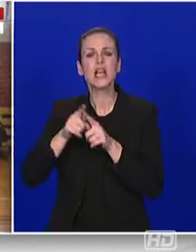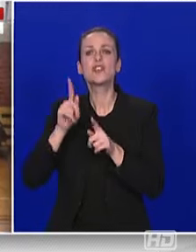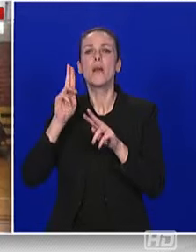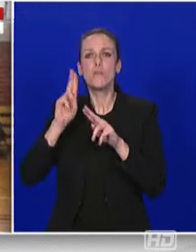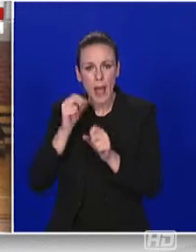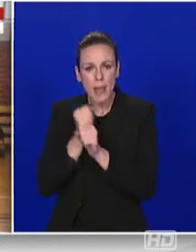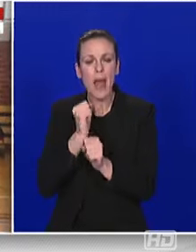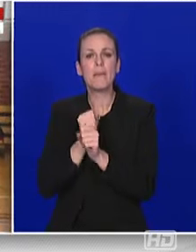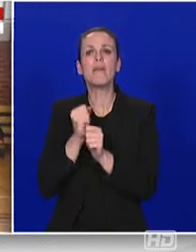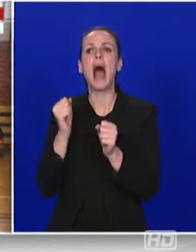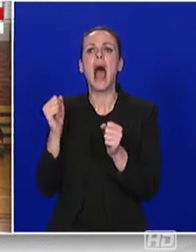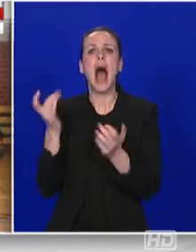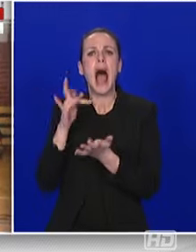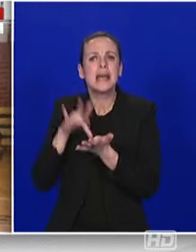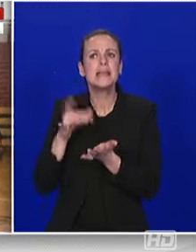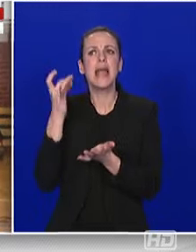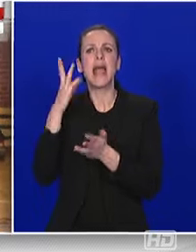kada?